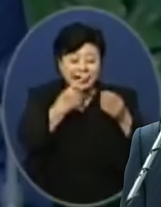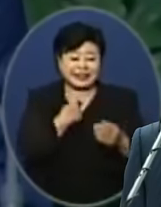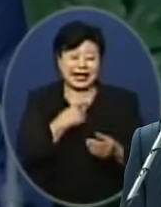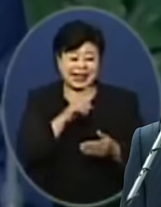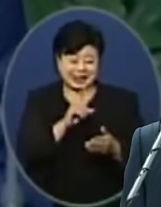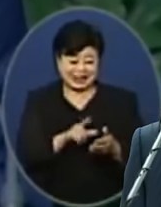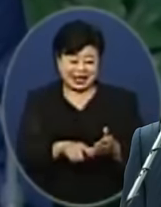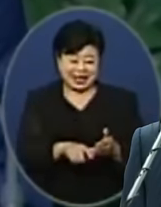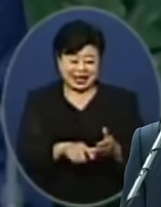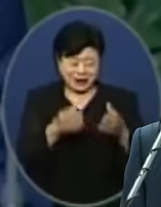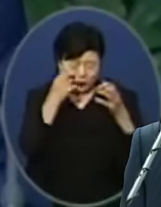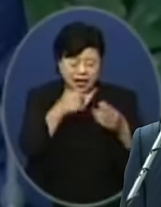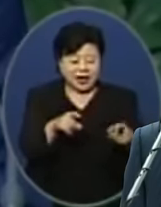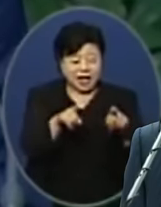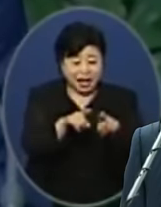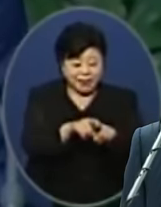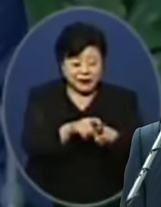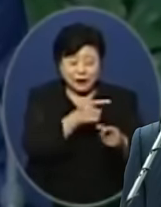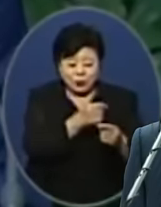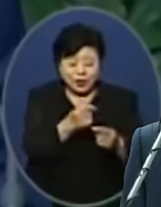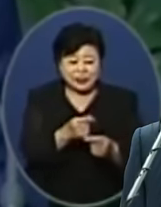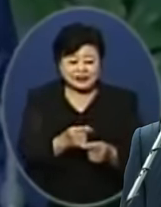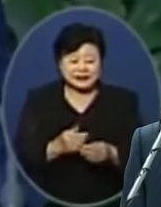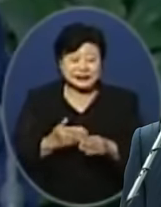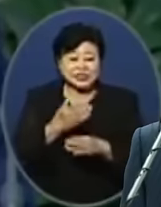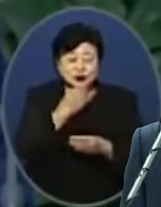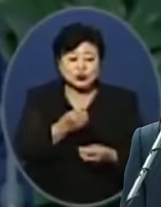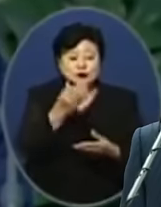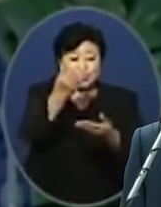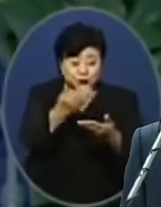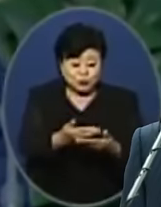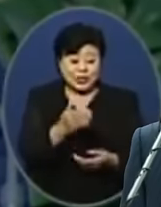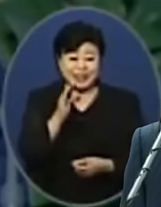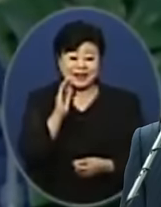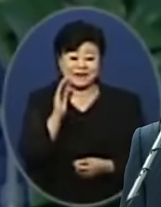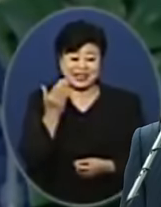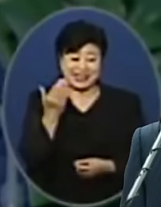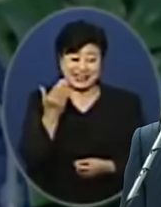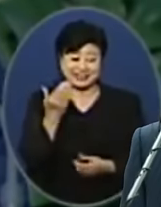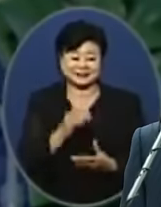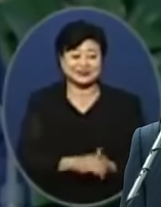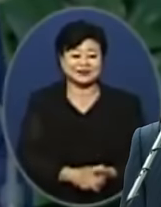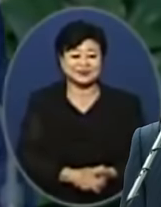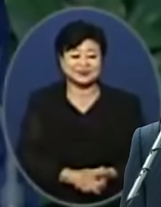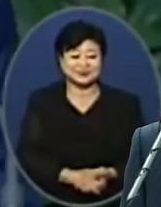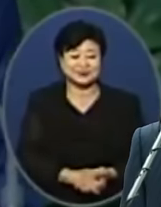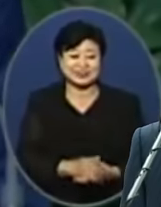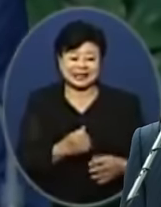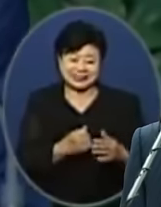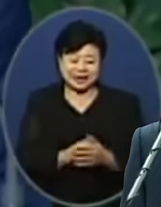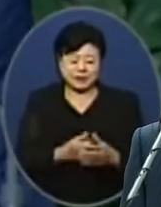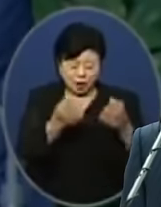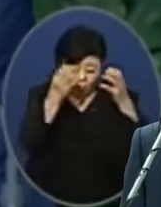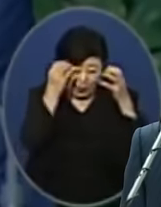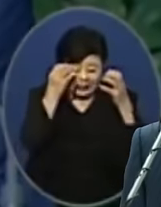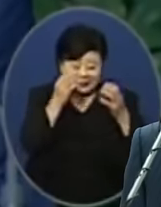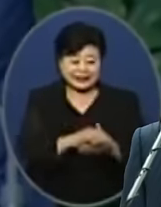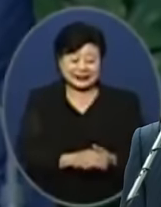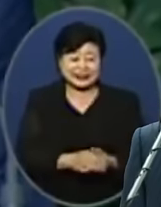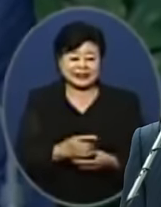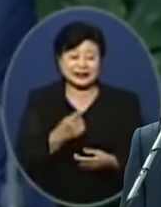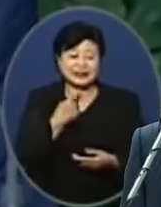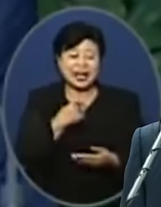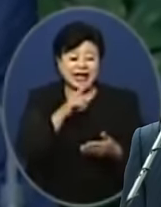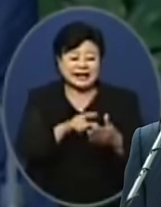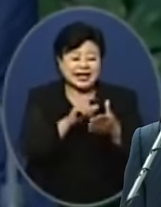고난당하면 고난과 동등 혹은 그 이상의 축복을 하나님이 우리에게 주시는 것입니다. 그렇기 때문에 고난 다가올